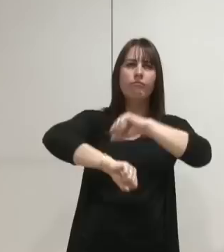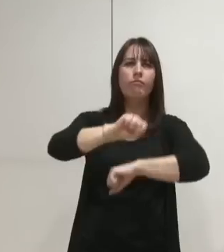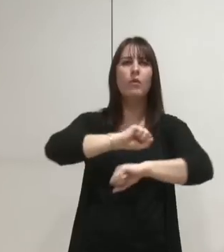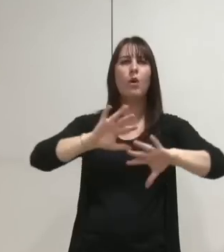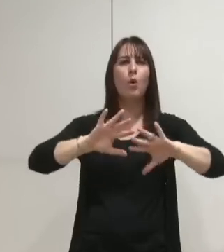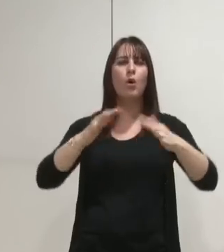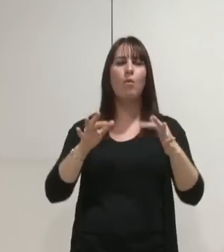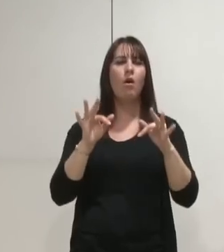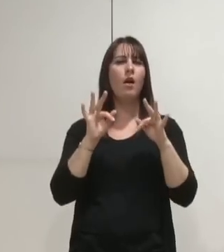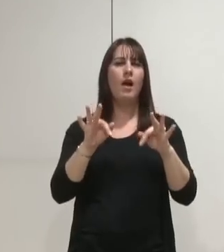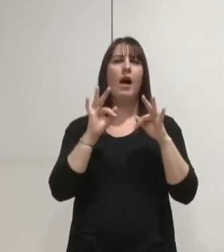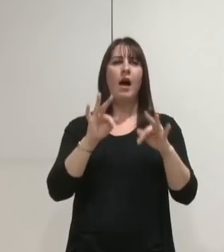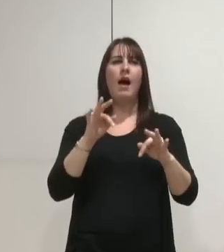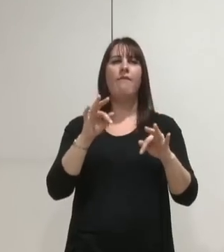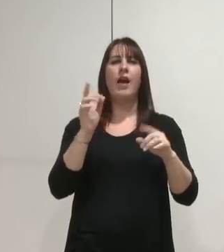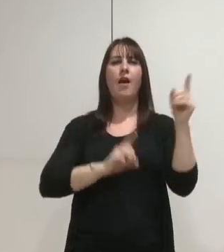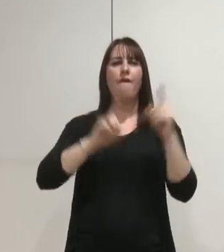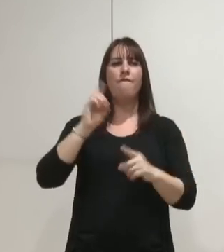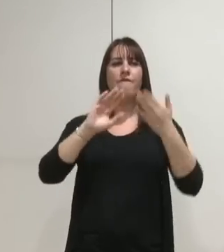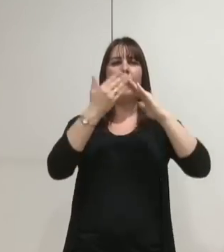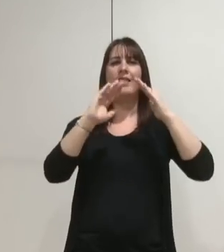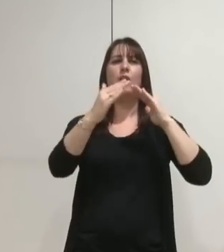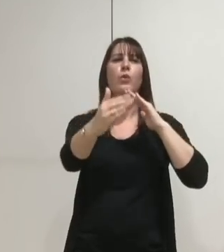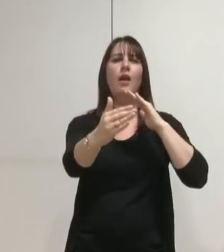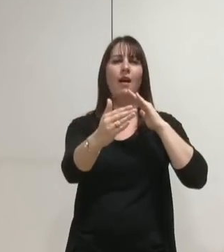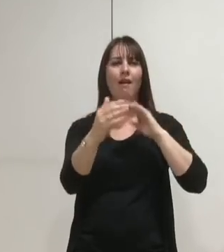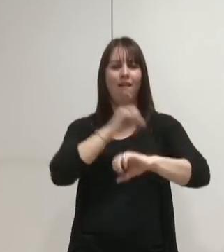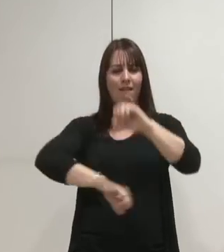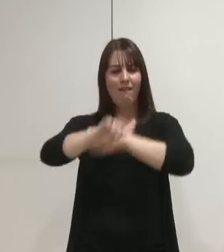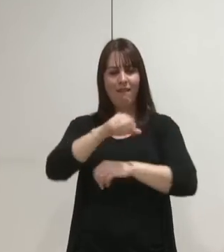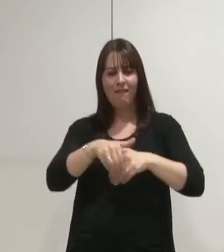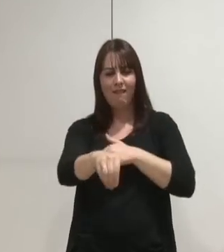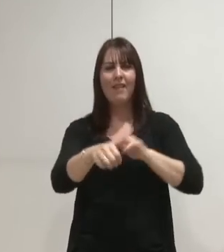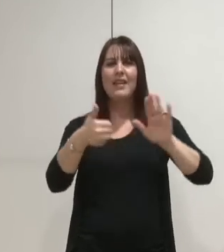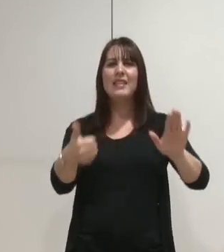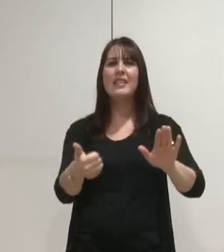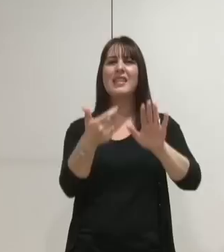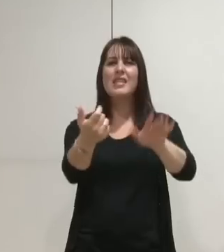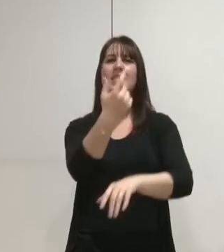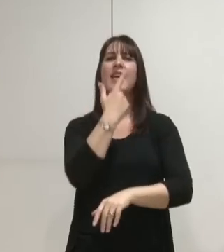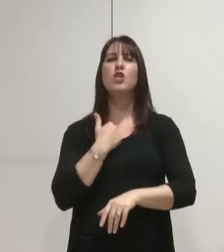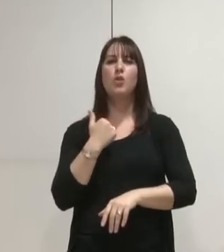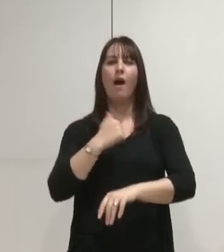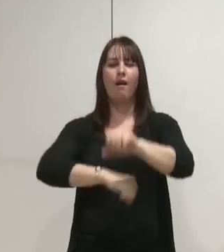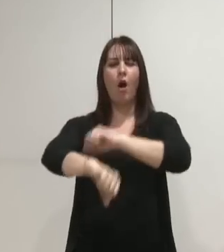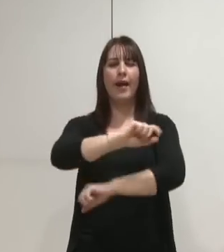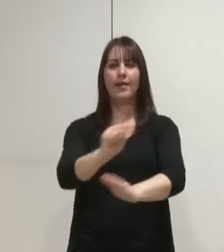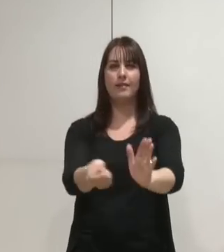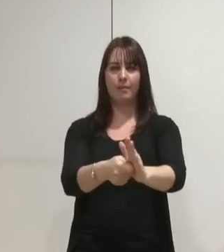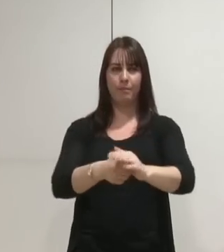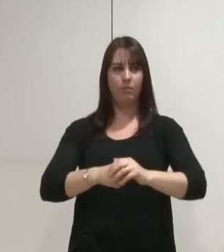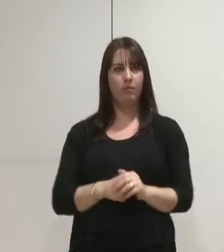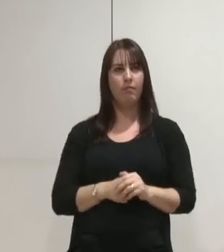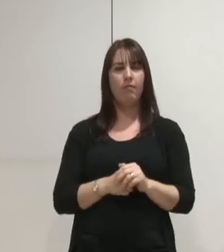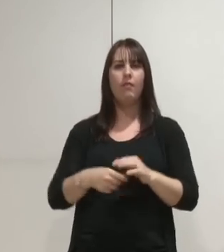des tuiles que vous organisez les 6 et 7 juin ces deux